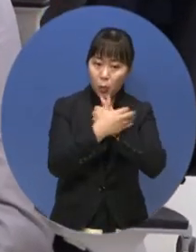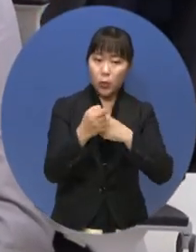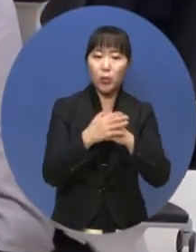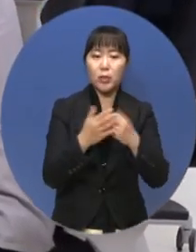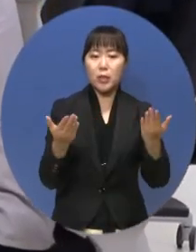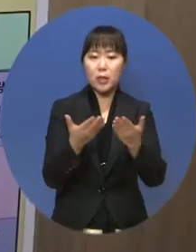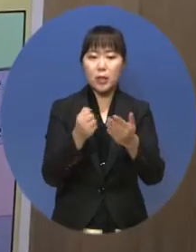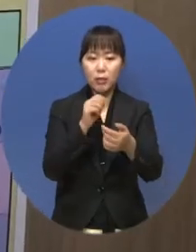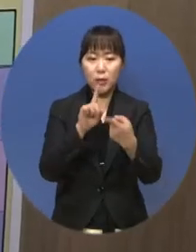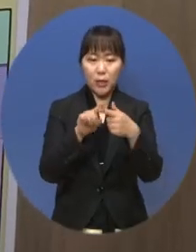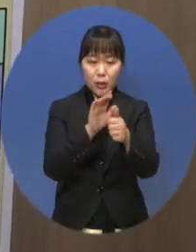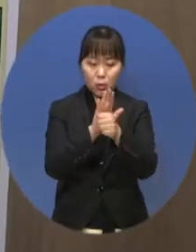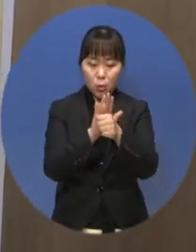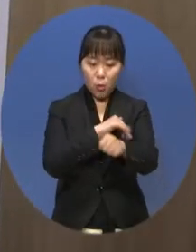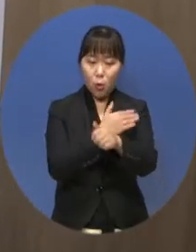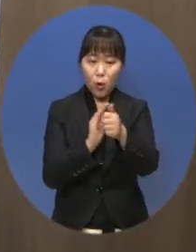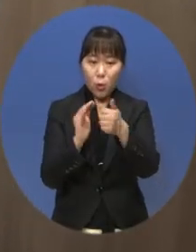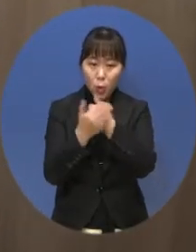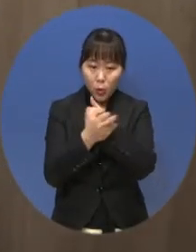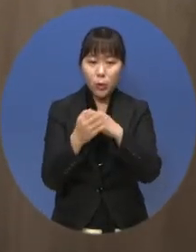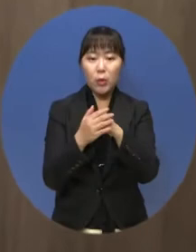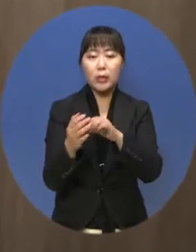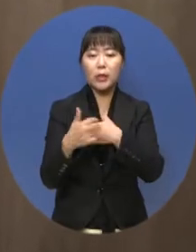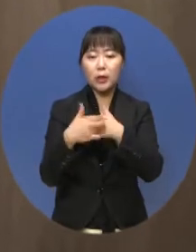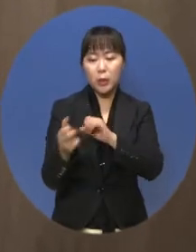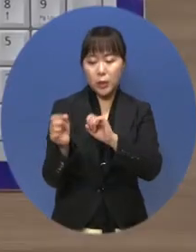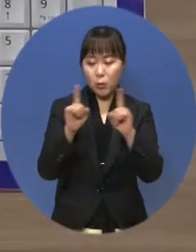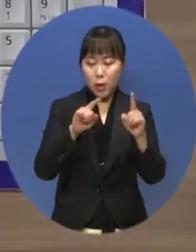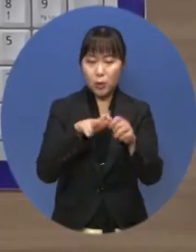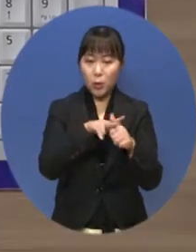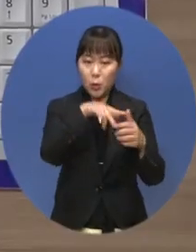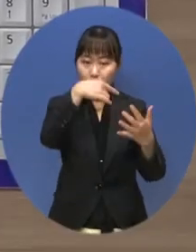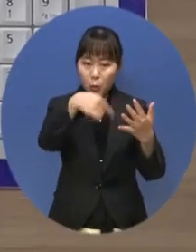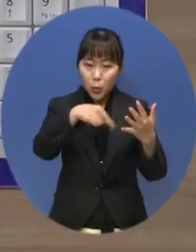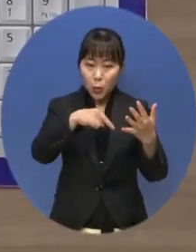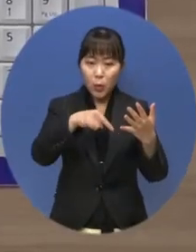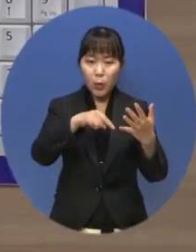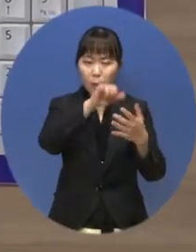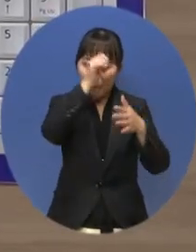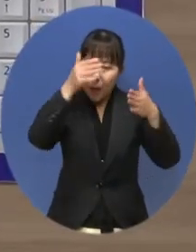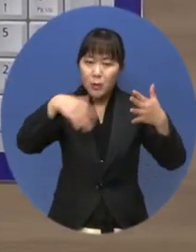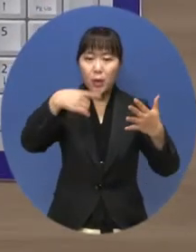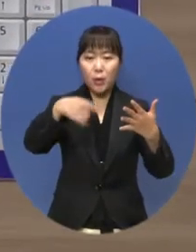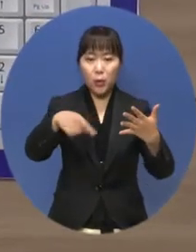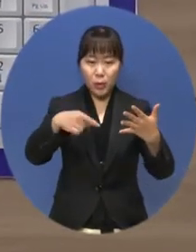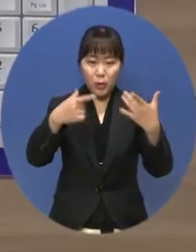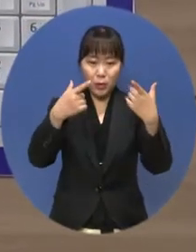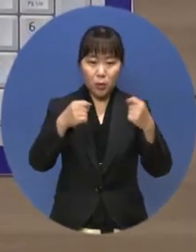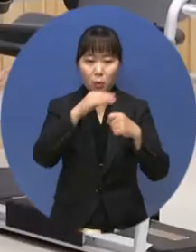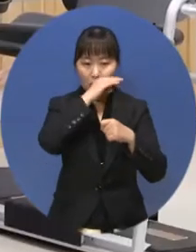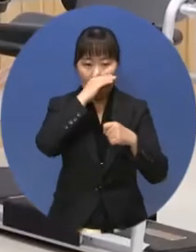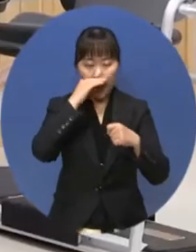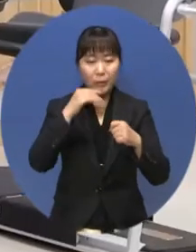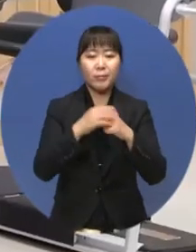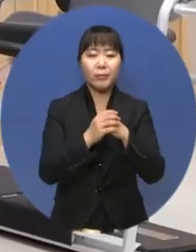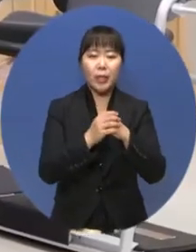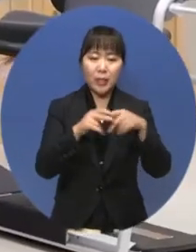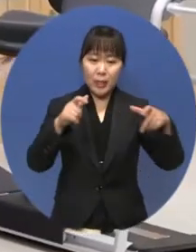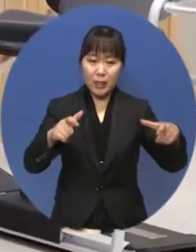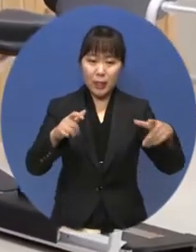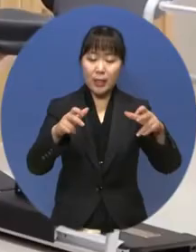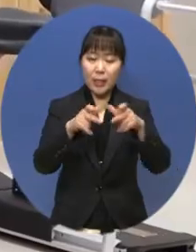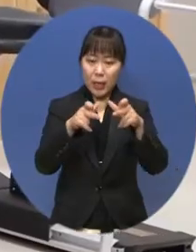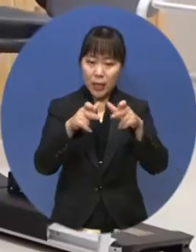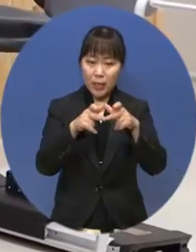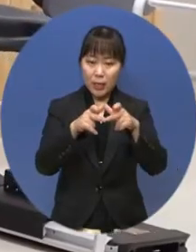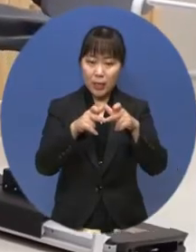직업지원, 권익옹호, 의료재활, 정보화 교육, 평생교육 등으로 지역 장애인들의